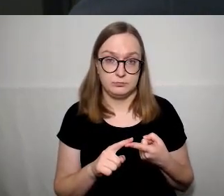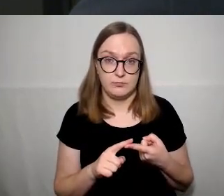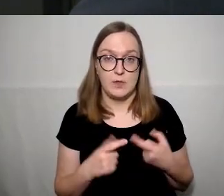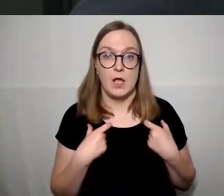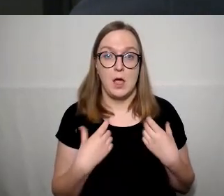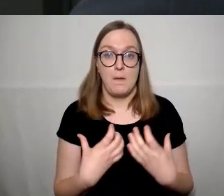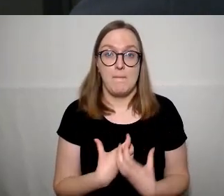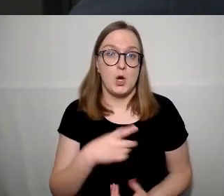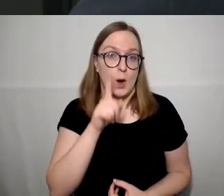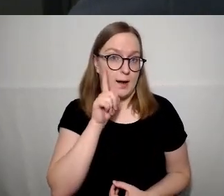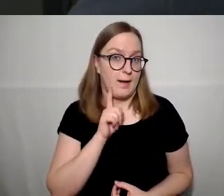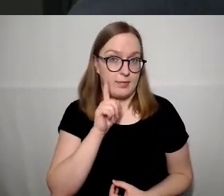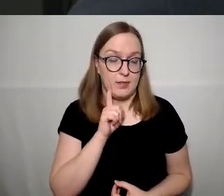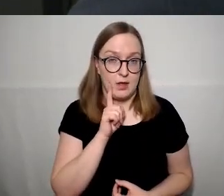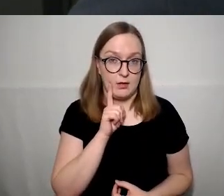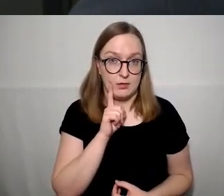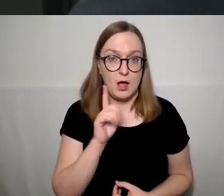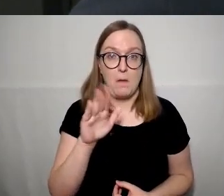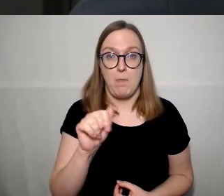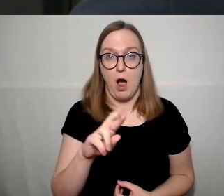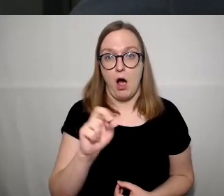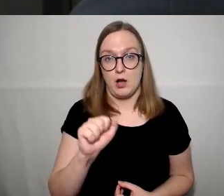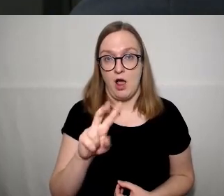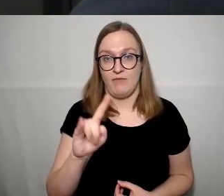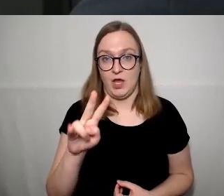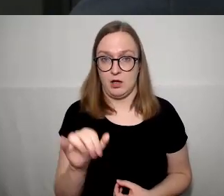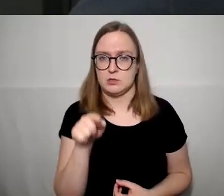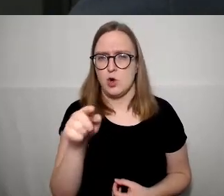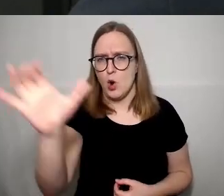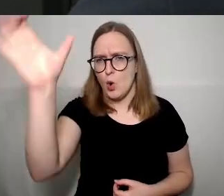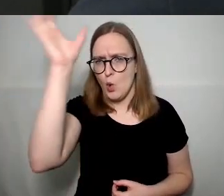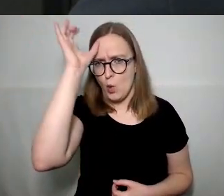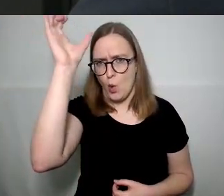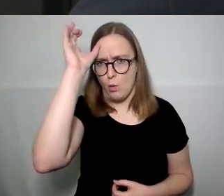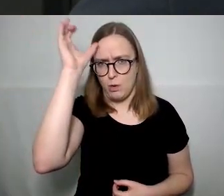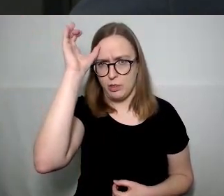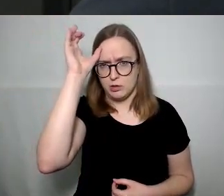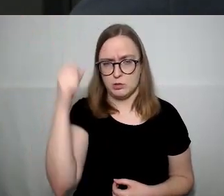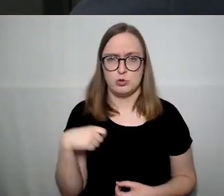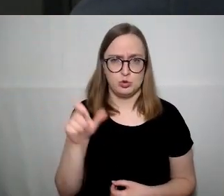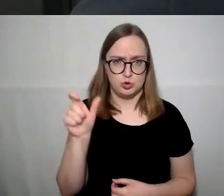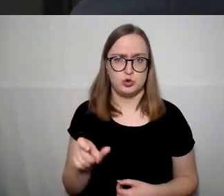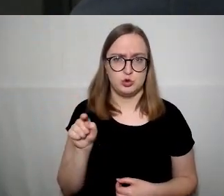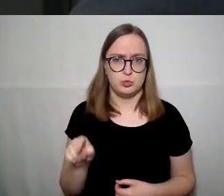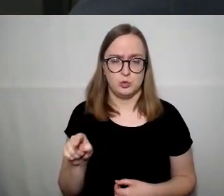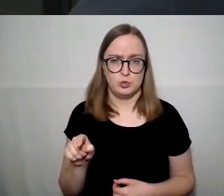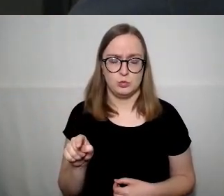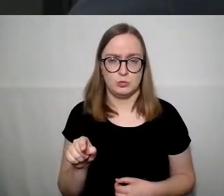kandidatas į merus Rimantas Baravykas, kompetentingas, žmogus dirbęs